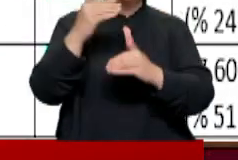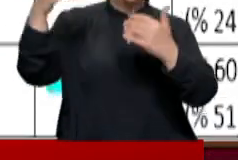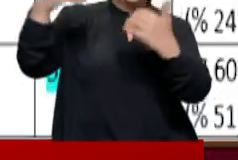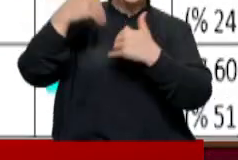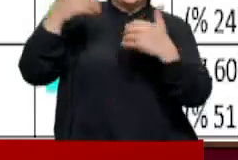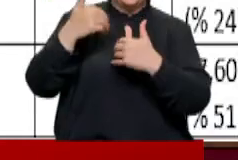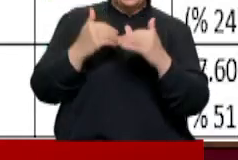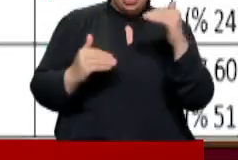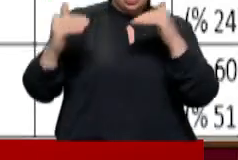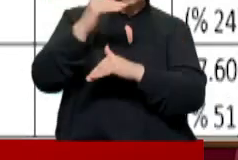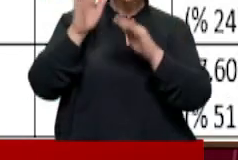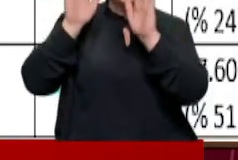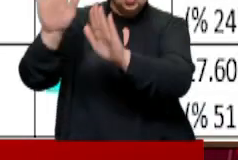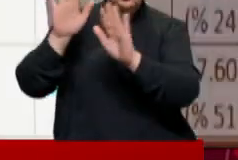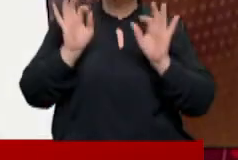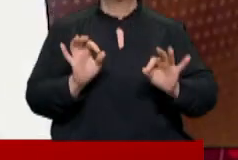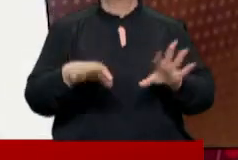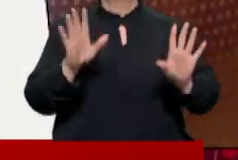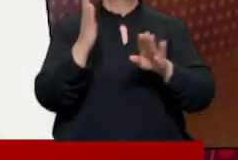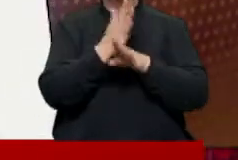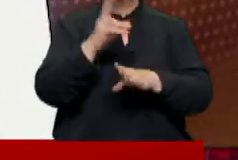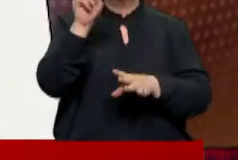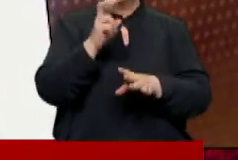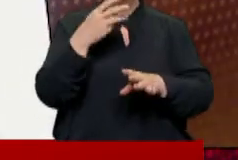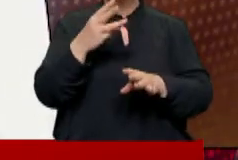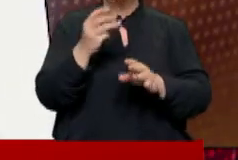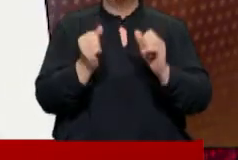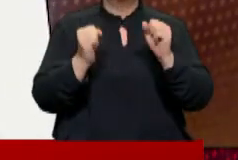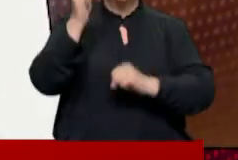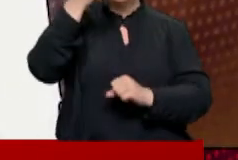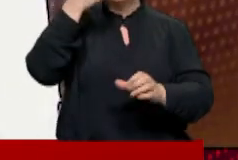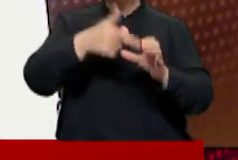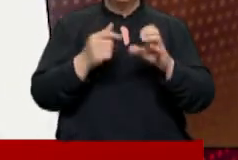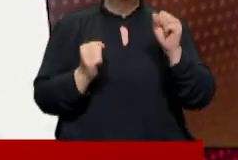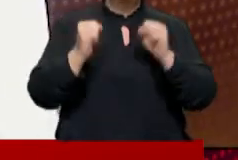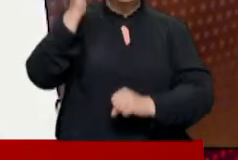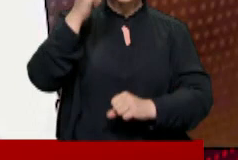artışları durdurabilmek mümkün değil. Çünkü döviz kuru çok yüksek, petrol fiyatları